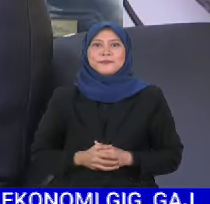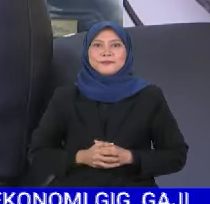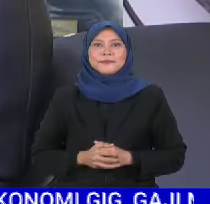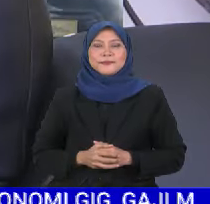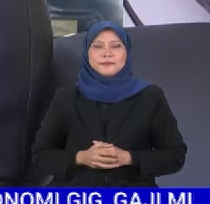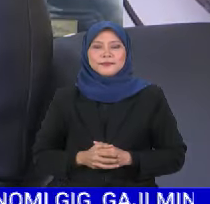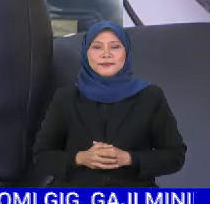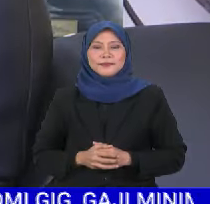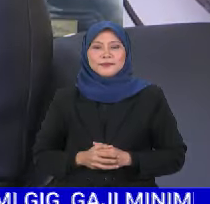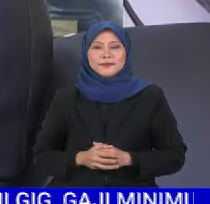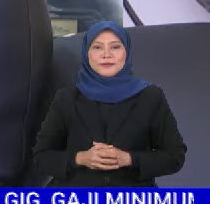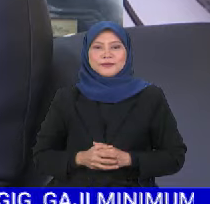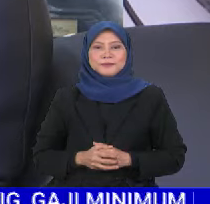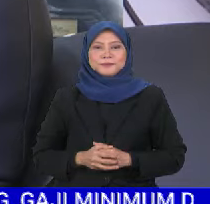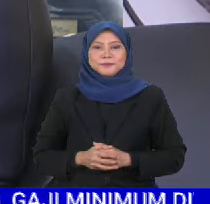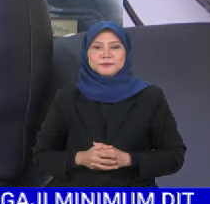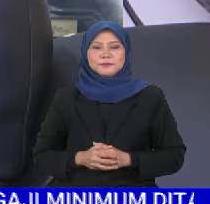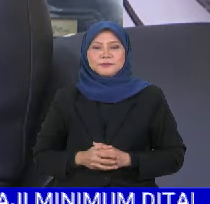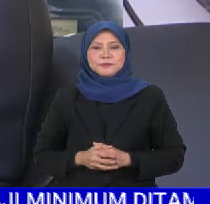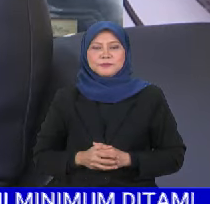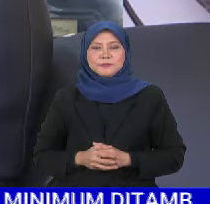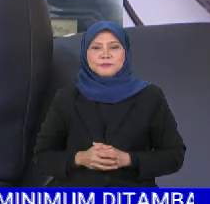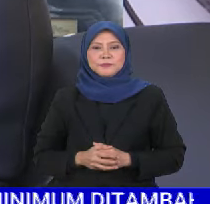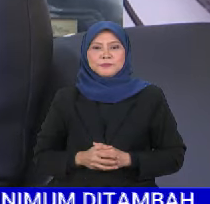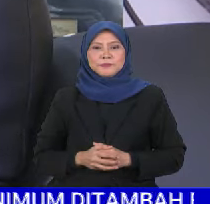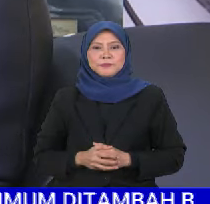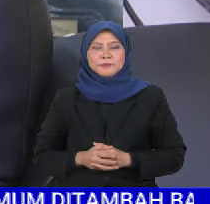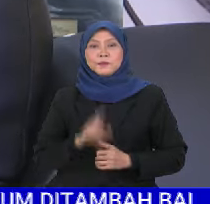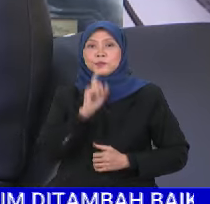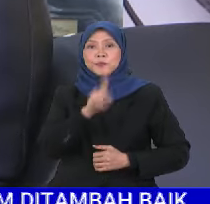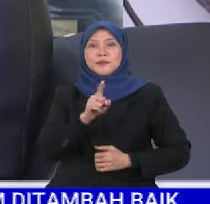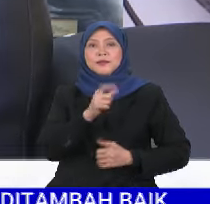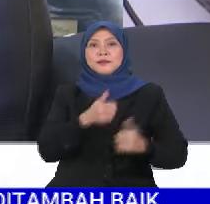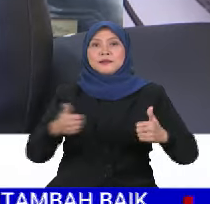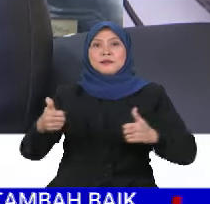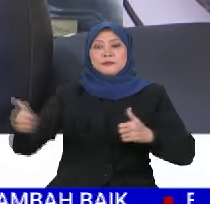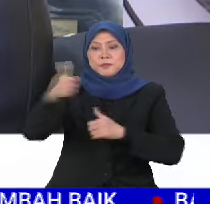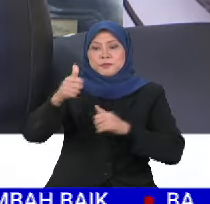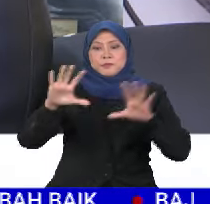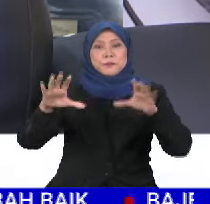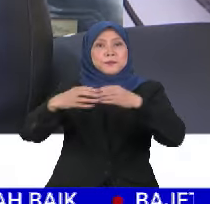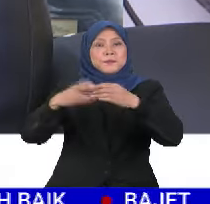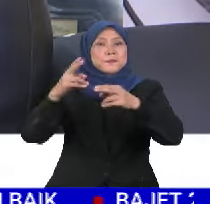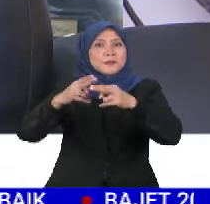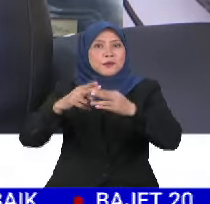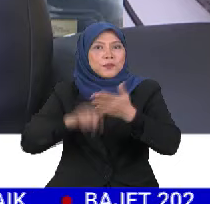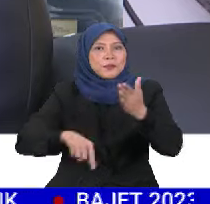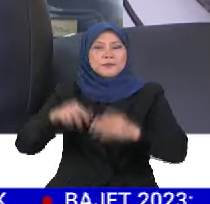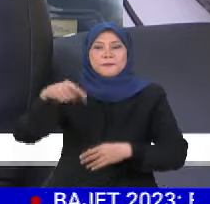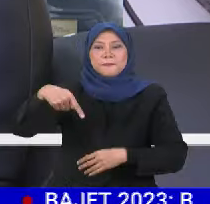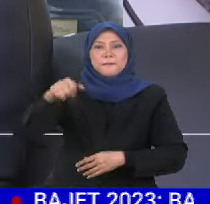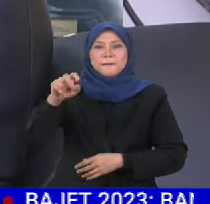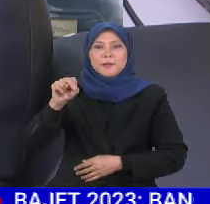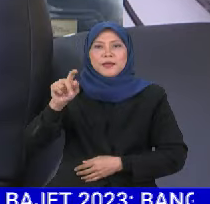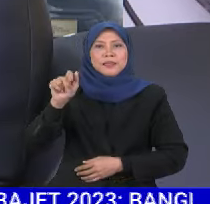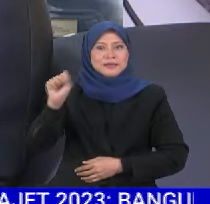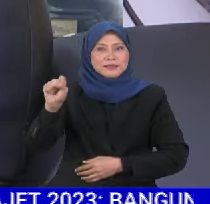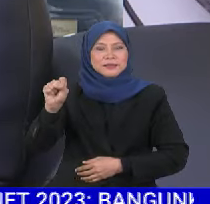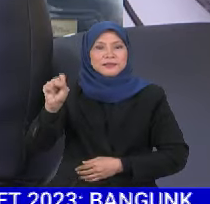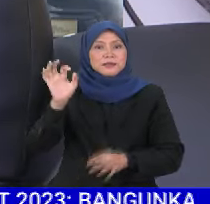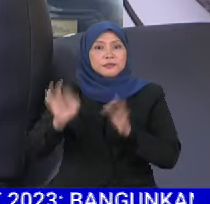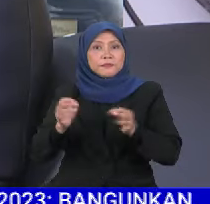Kita juga mempersiapkan di bawah pantas. Kita ada anggota untuk meninjau dan apabila